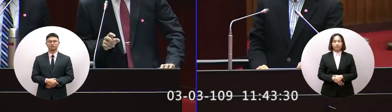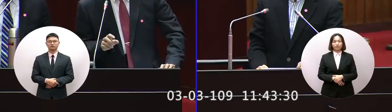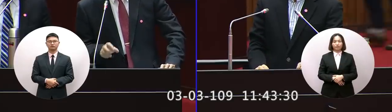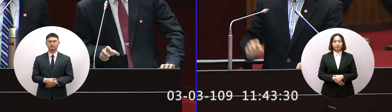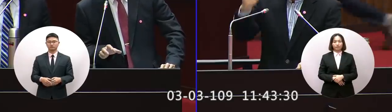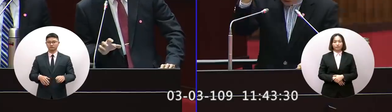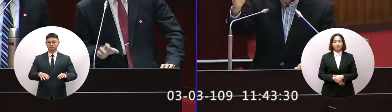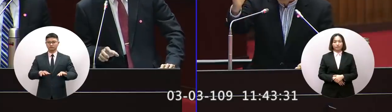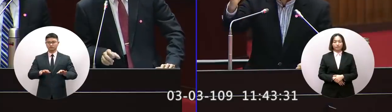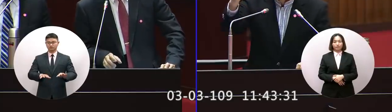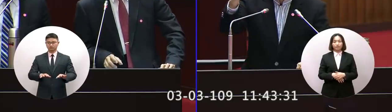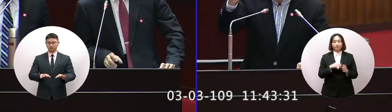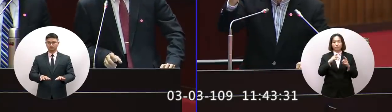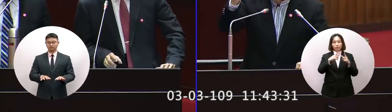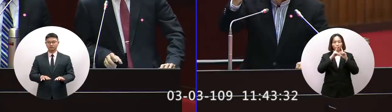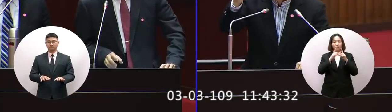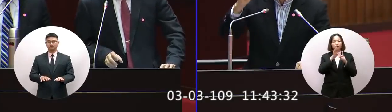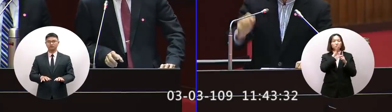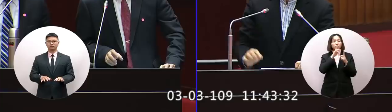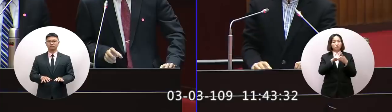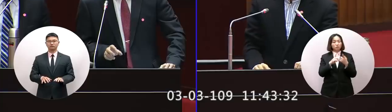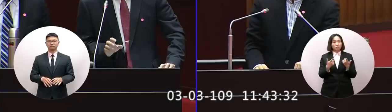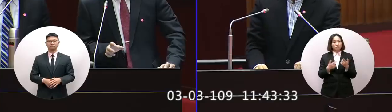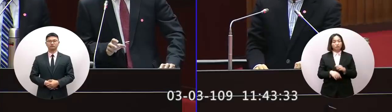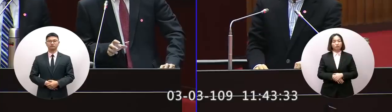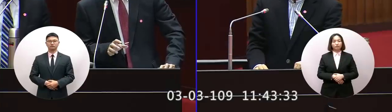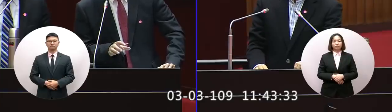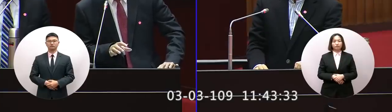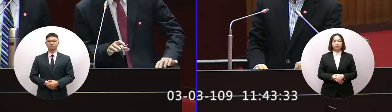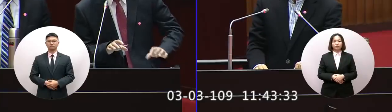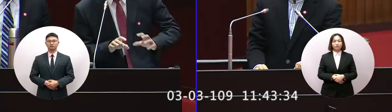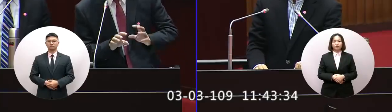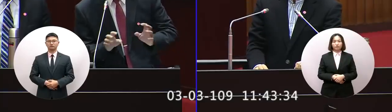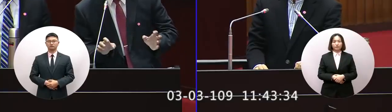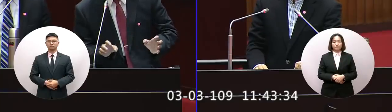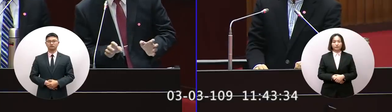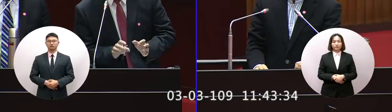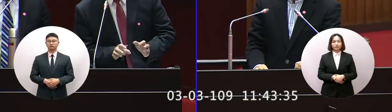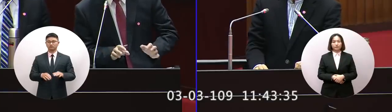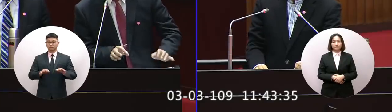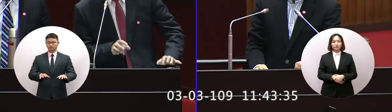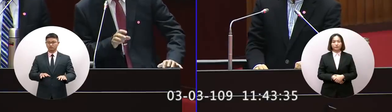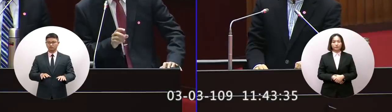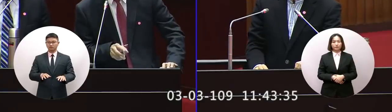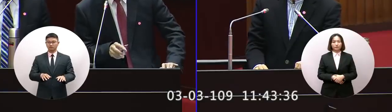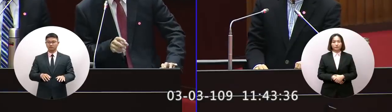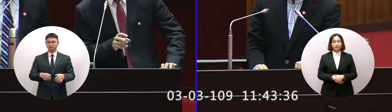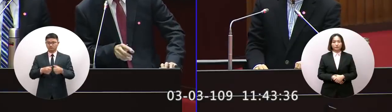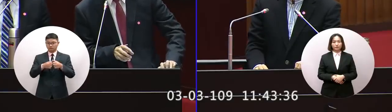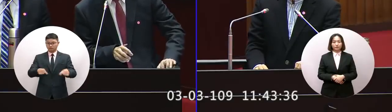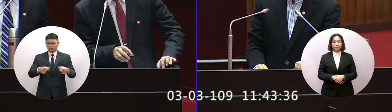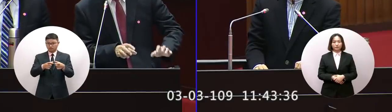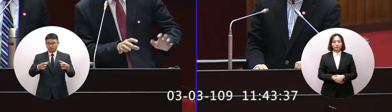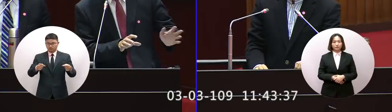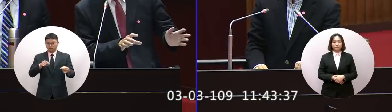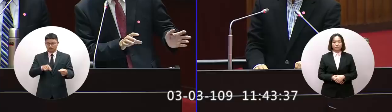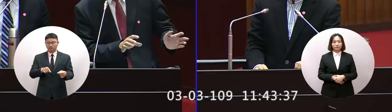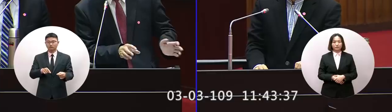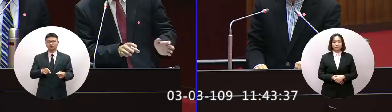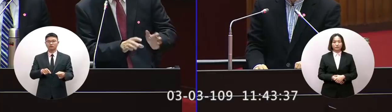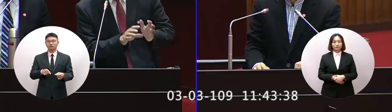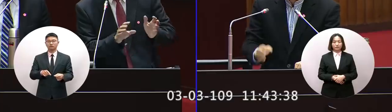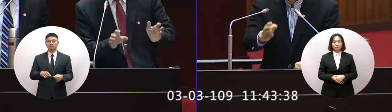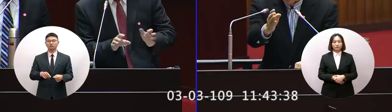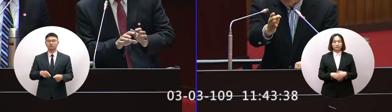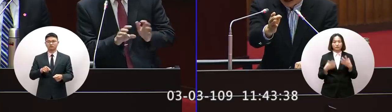現在就是在說是不是你回答我是不是因為這個事情這個利用這個這個在拜市那個